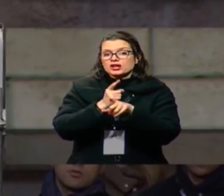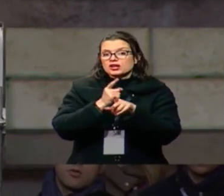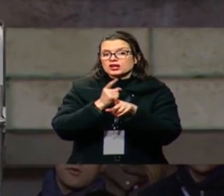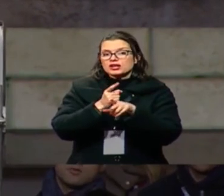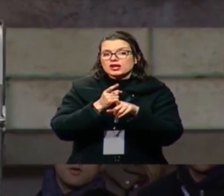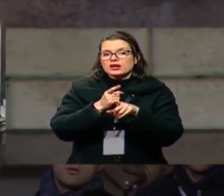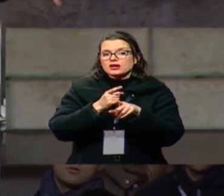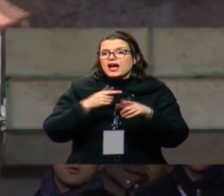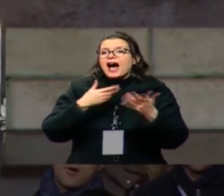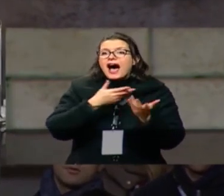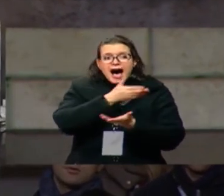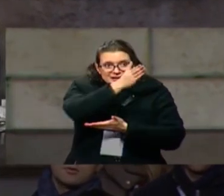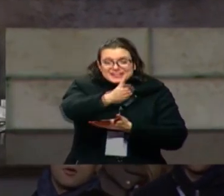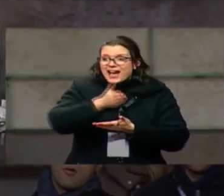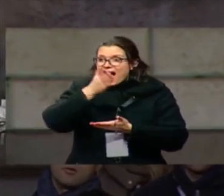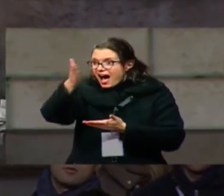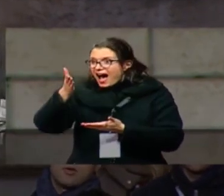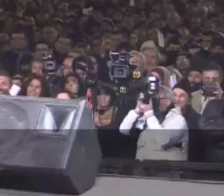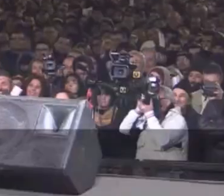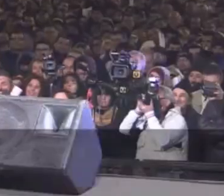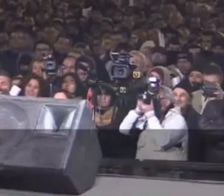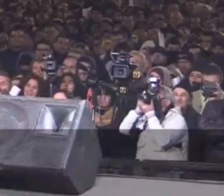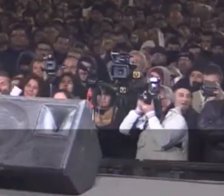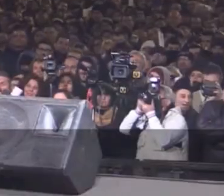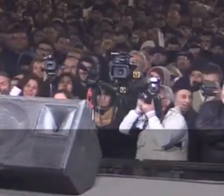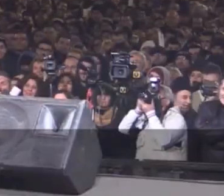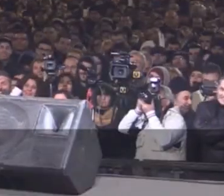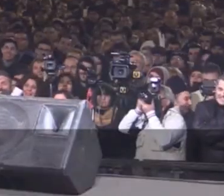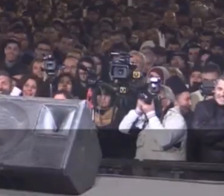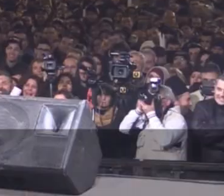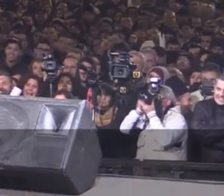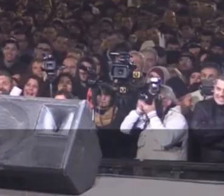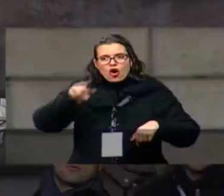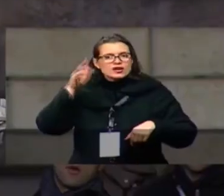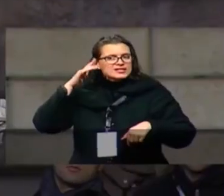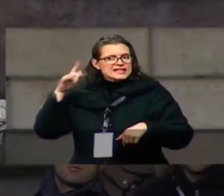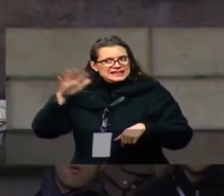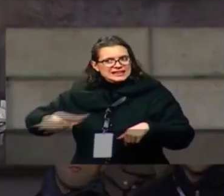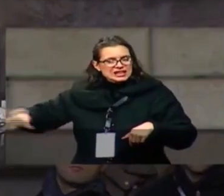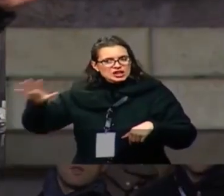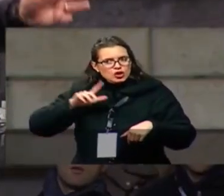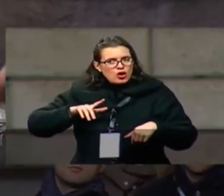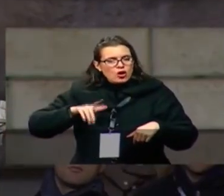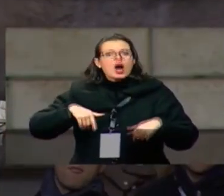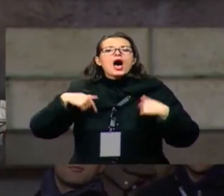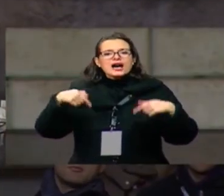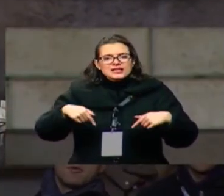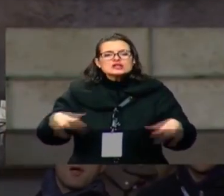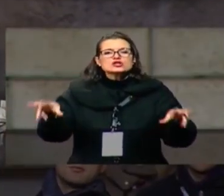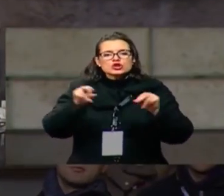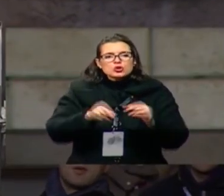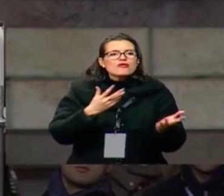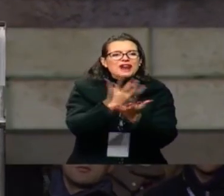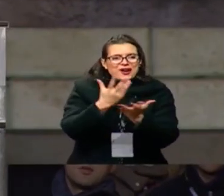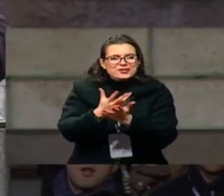spargere quello che quello che avete sentito a parte il freddo stasera andate Dai vostri nipoti